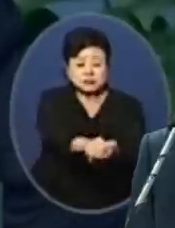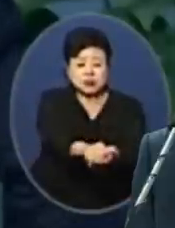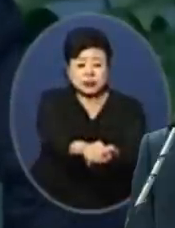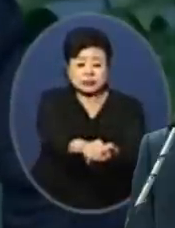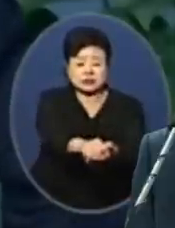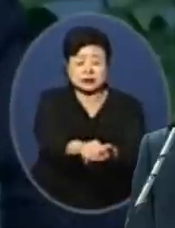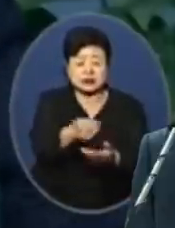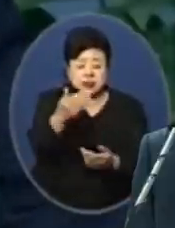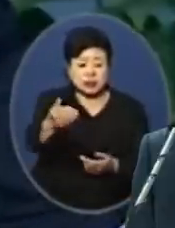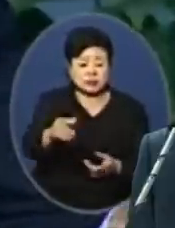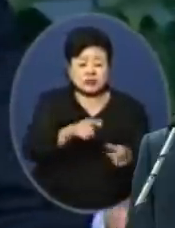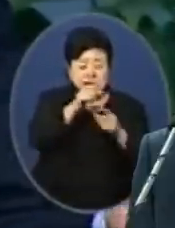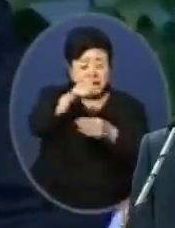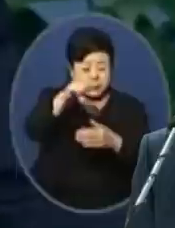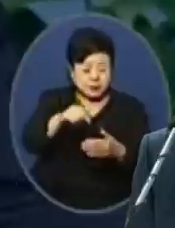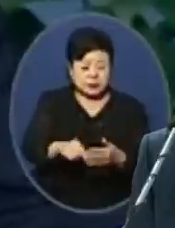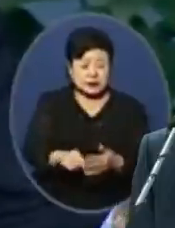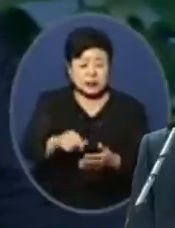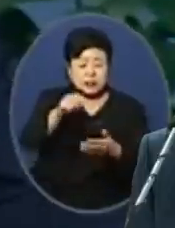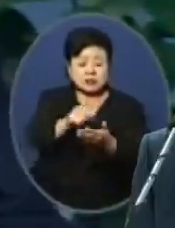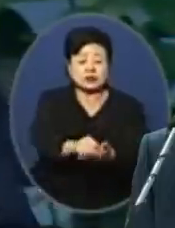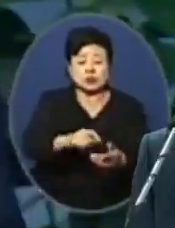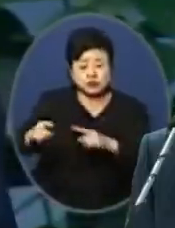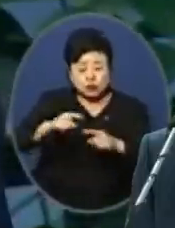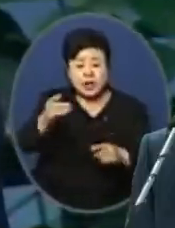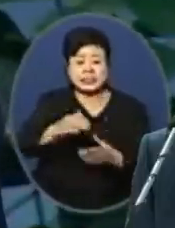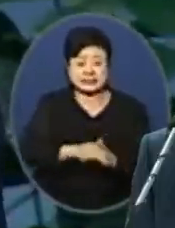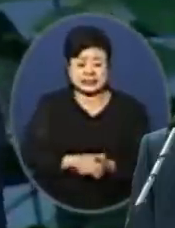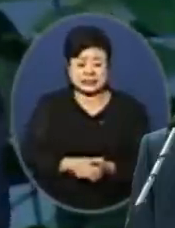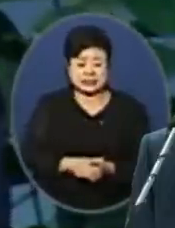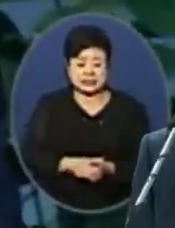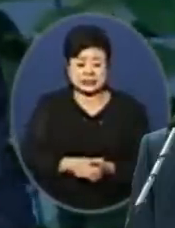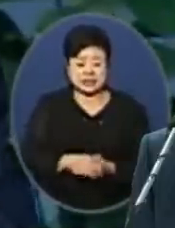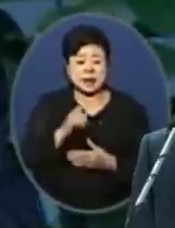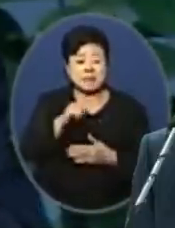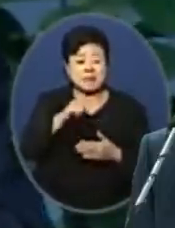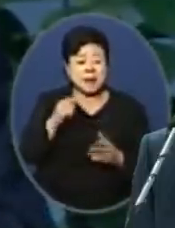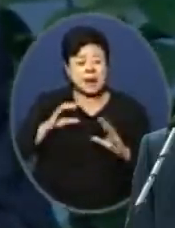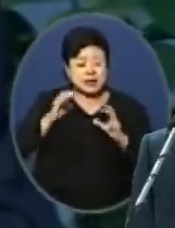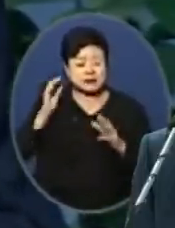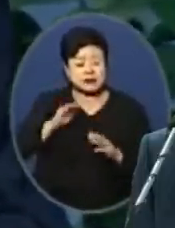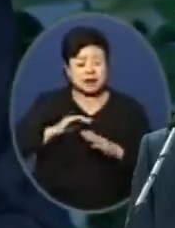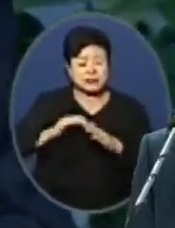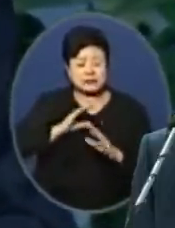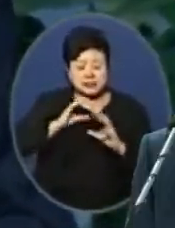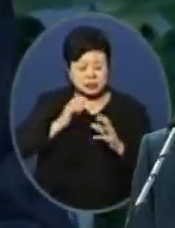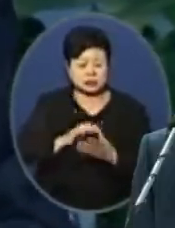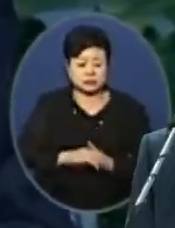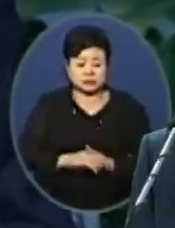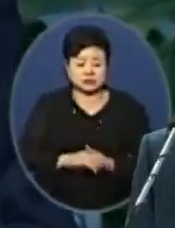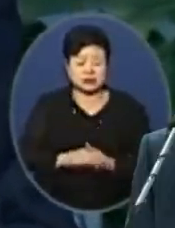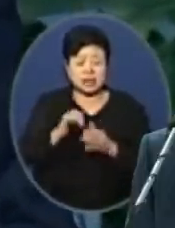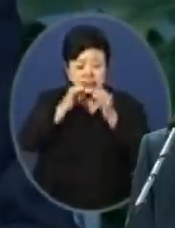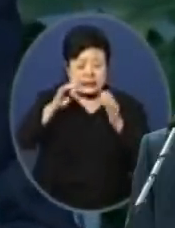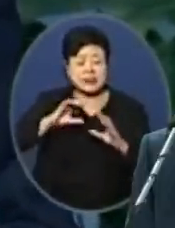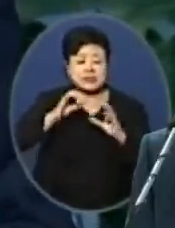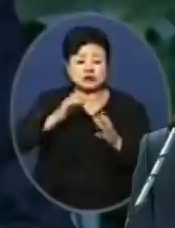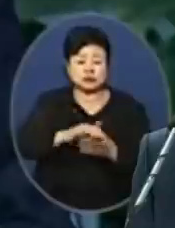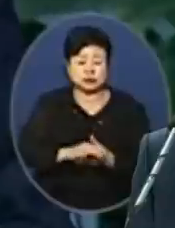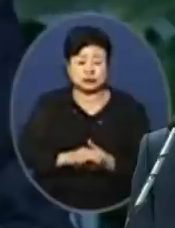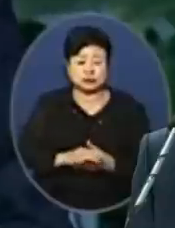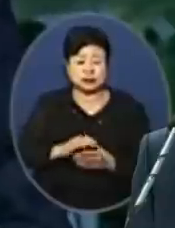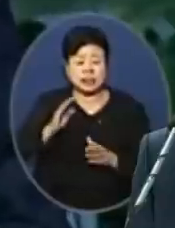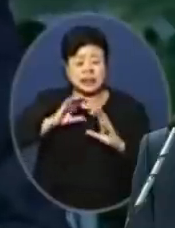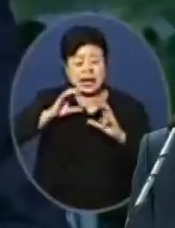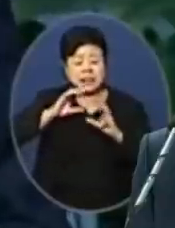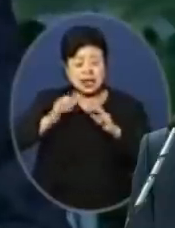들어가서 여러분의 삶을 천국을 누려야 되는 것입니다. 마음 천국, 가정 천국, 사회 천국,